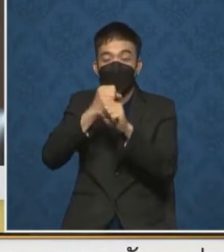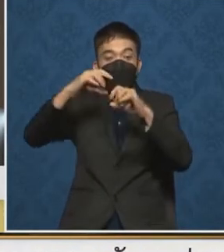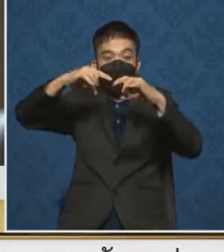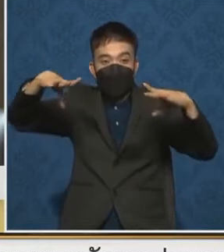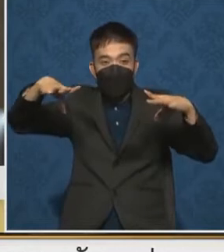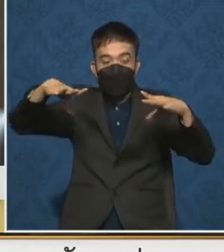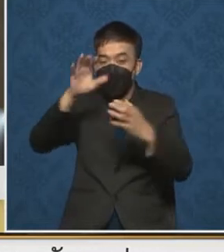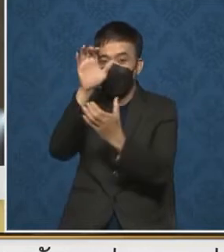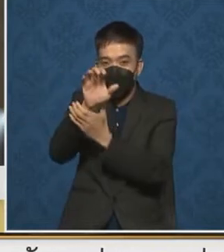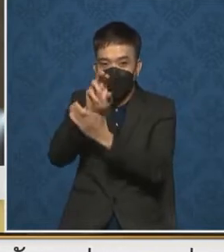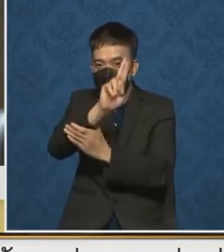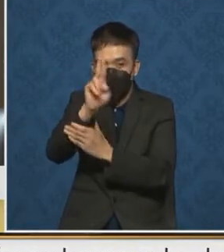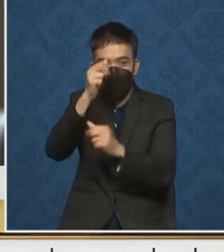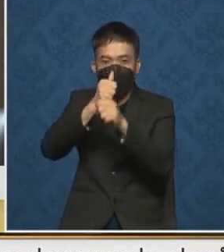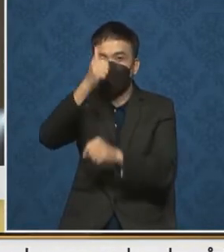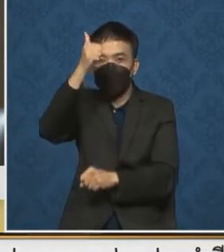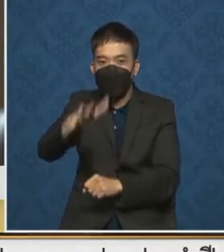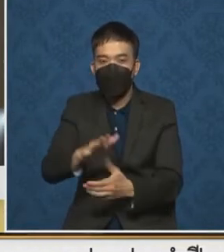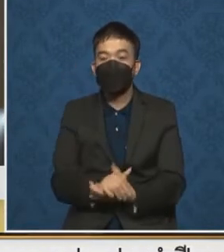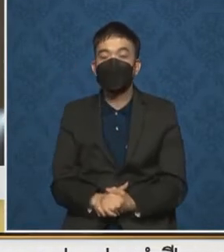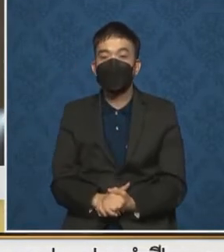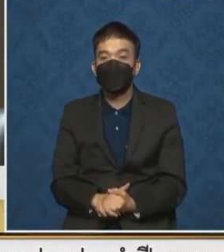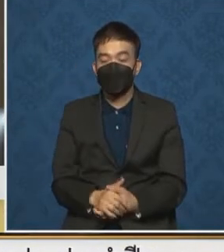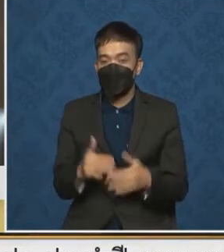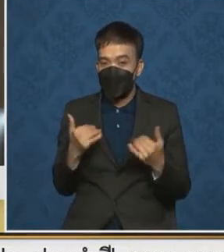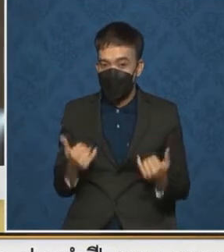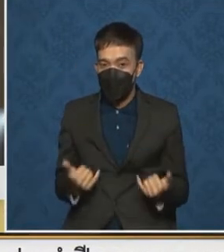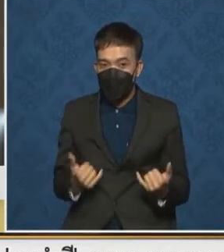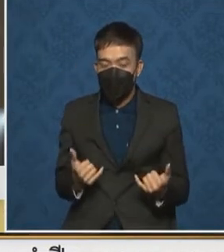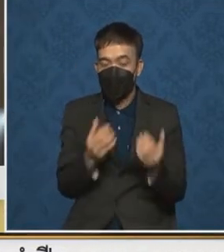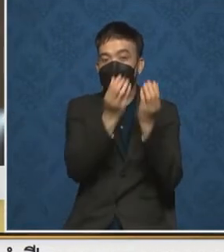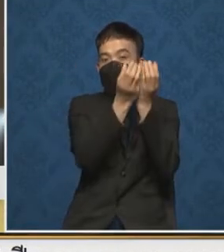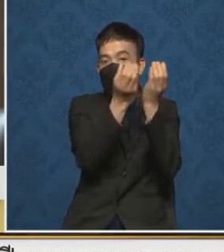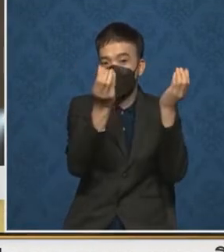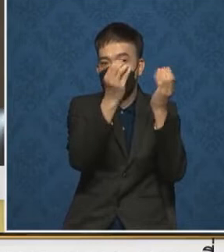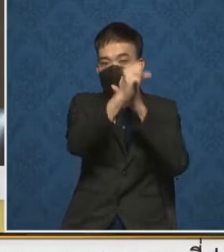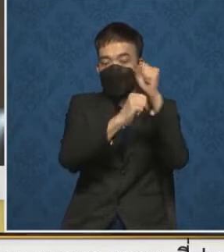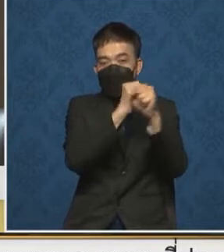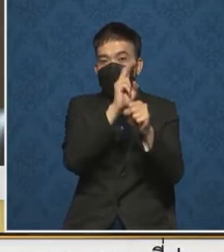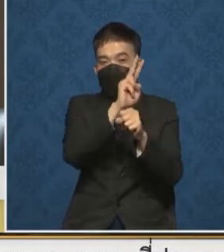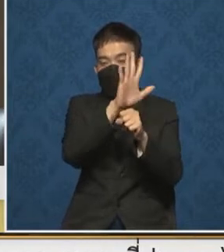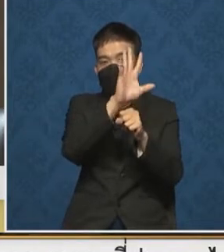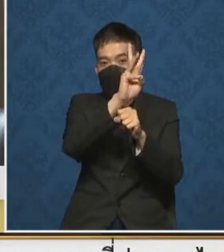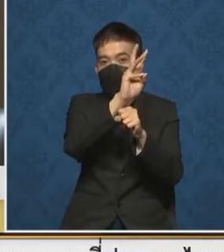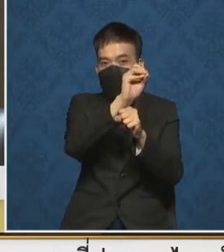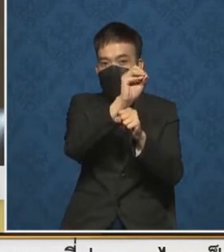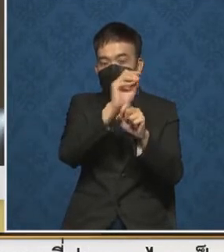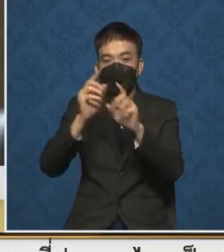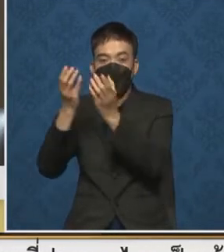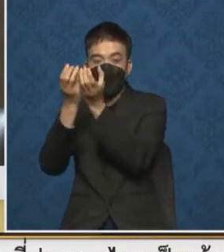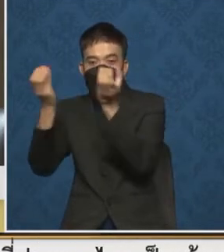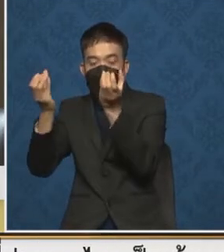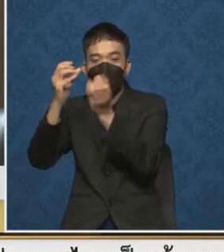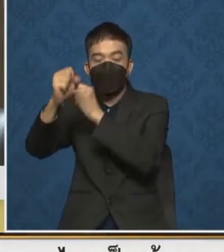ใช้บัครับไม่ได้วันนี้เมื่อรัฐมนู ปี 2560ต่างกรัฐมนูน ปี 25